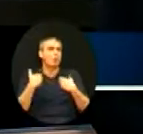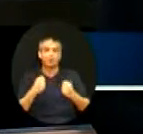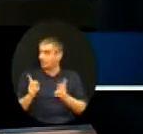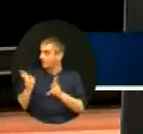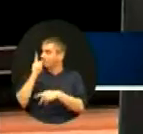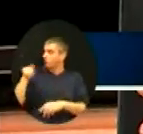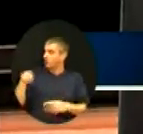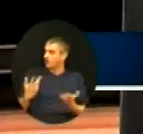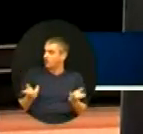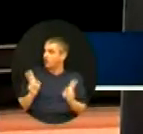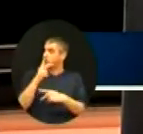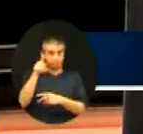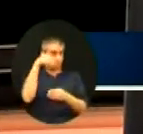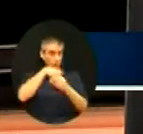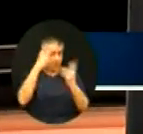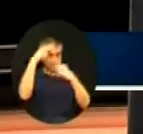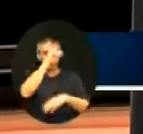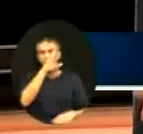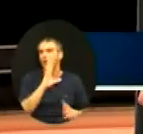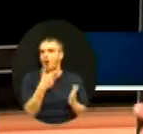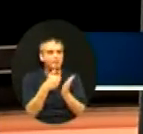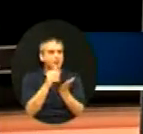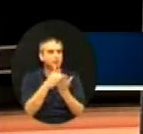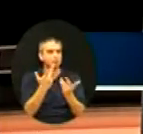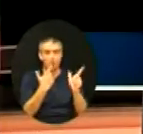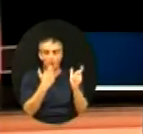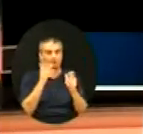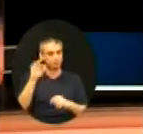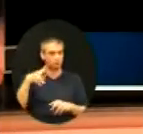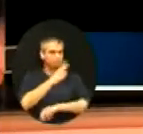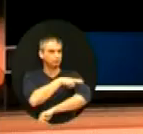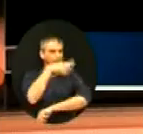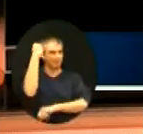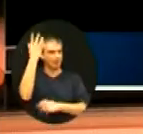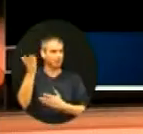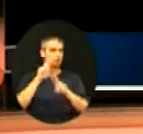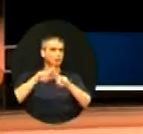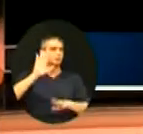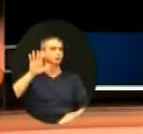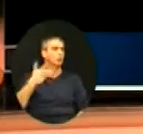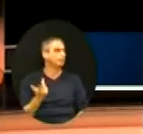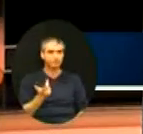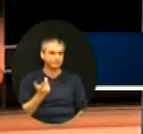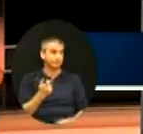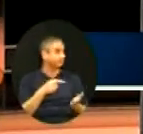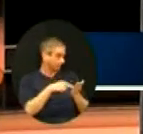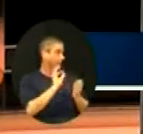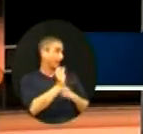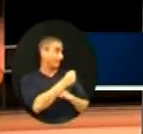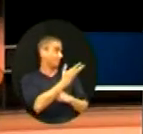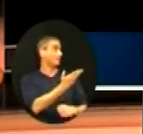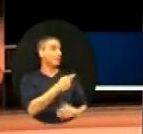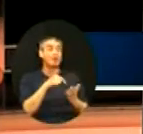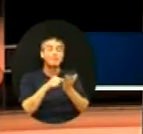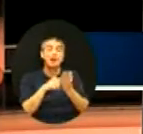הביטחוני עם הפלסטינים? הרי זה חלק מהסכמי אוסלו. מדוע הרובים שיש בידי המשטרה הפלסטינית נשארים בידי המשטרה הפלסטינית?